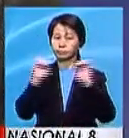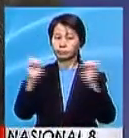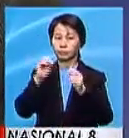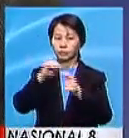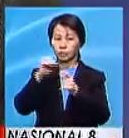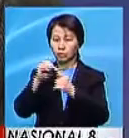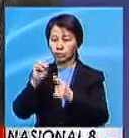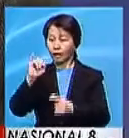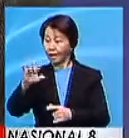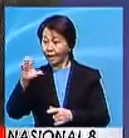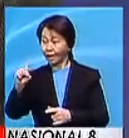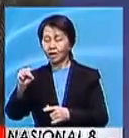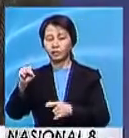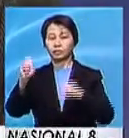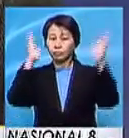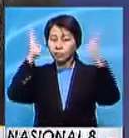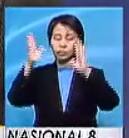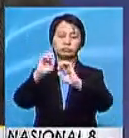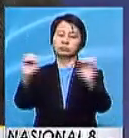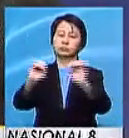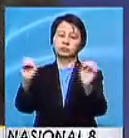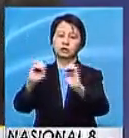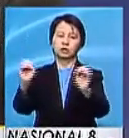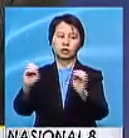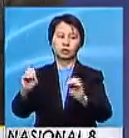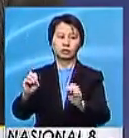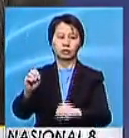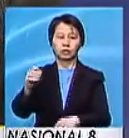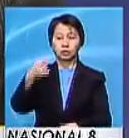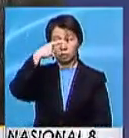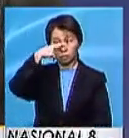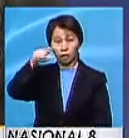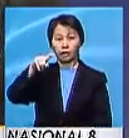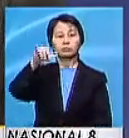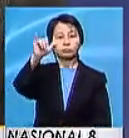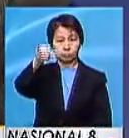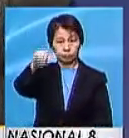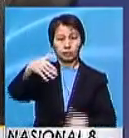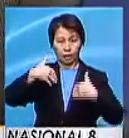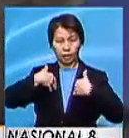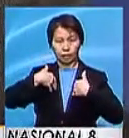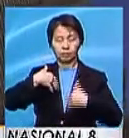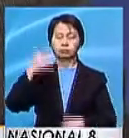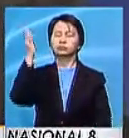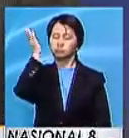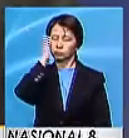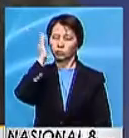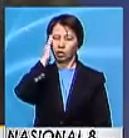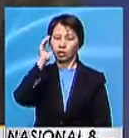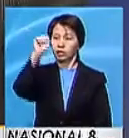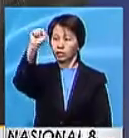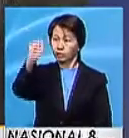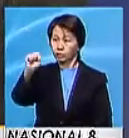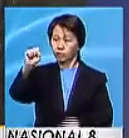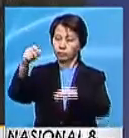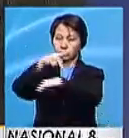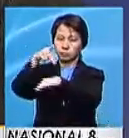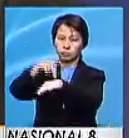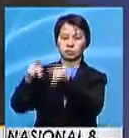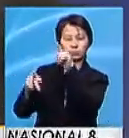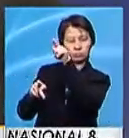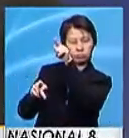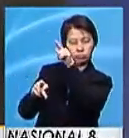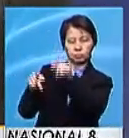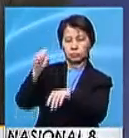ISIS ini di Malaysia. Ya. ASEAN memang ada. Ya. Kita tahu bahawa selatan Filipina adalah merupakan